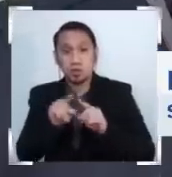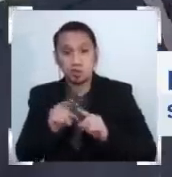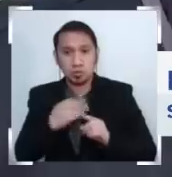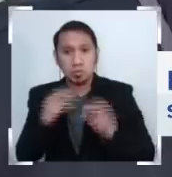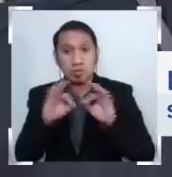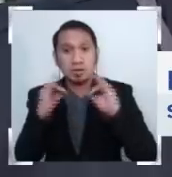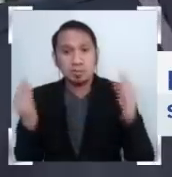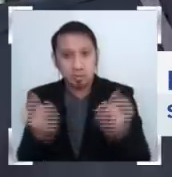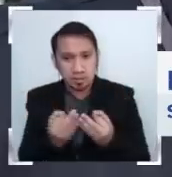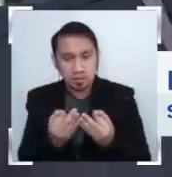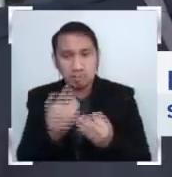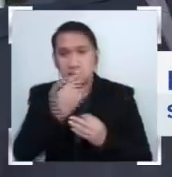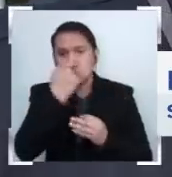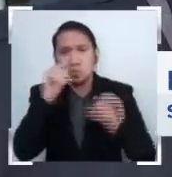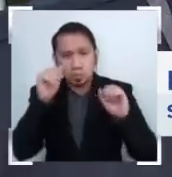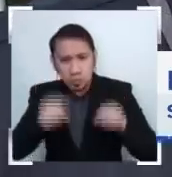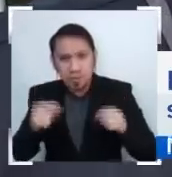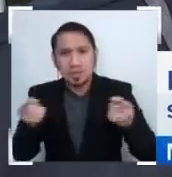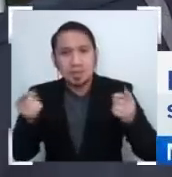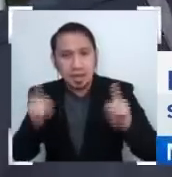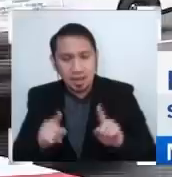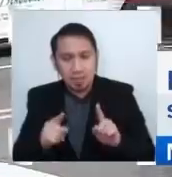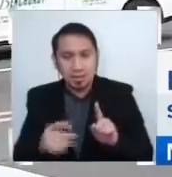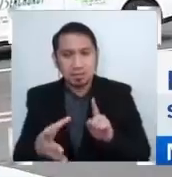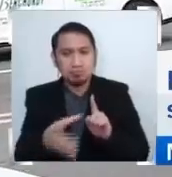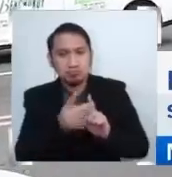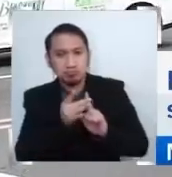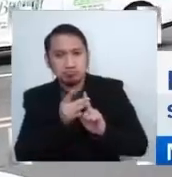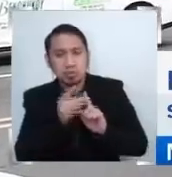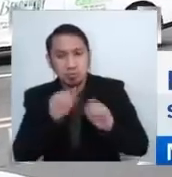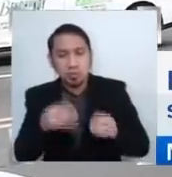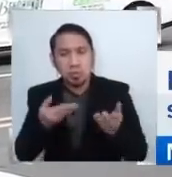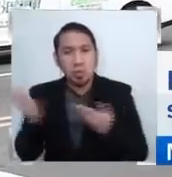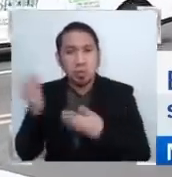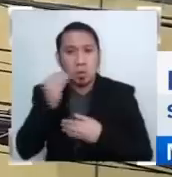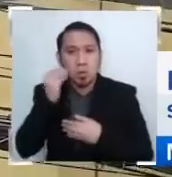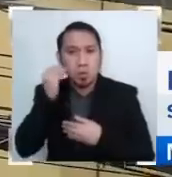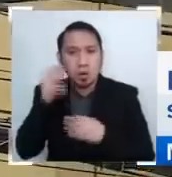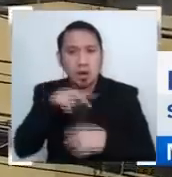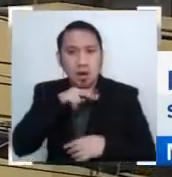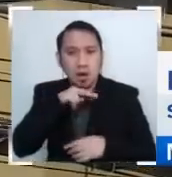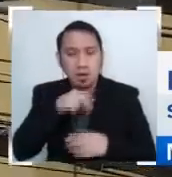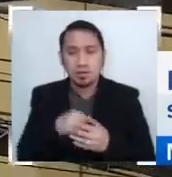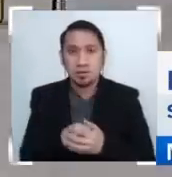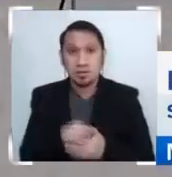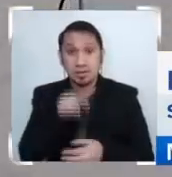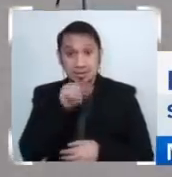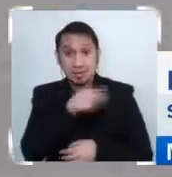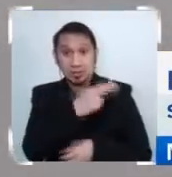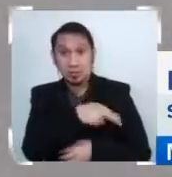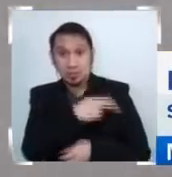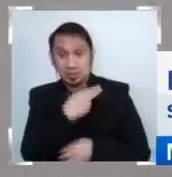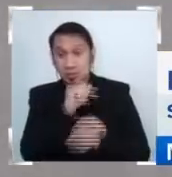may possibility na pwede namin maiuwi yung virus. Sa Amang Rodriguez Memorial Medical Center kung saan siya nagtatrabaho,